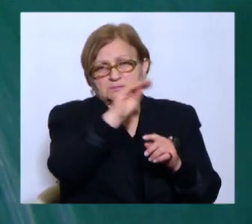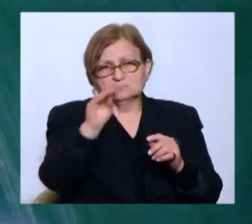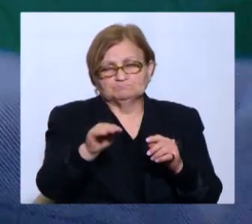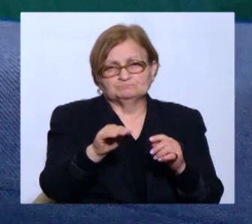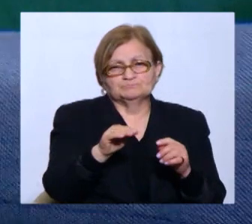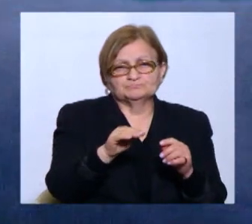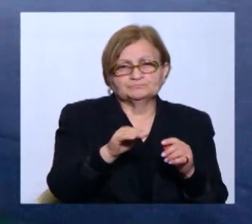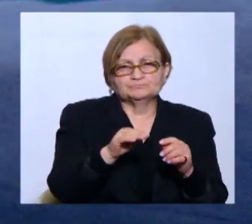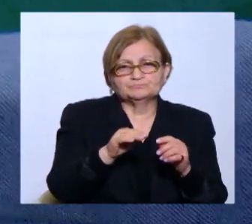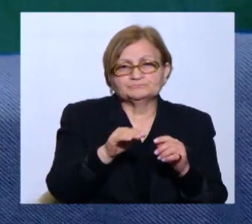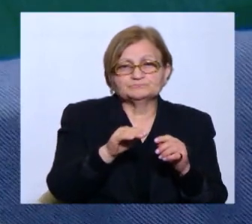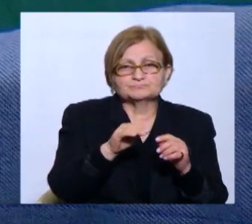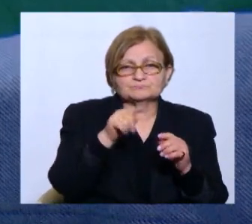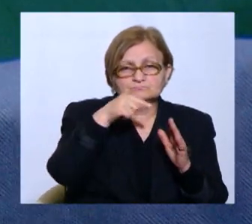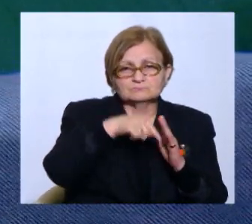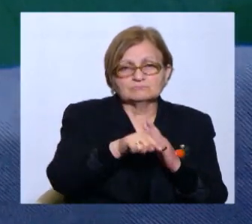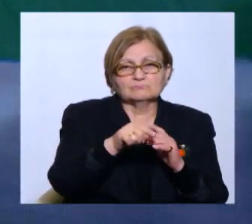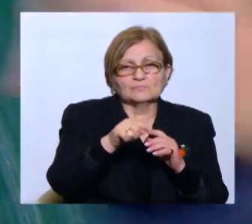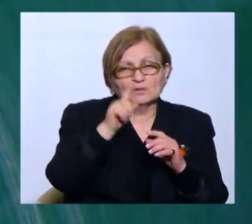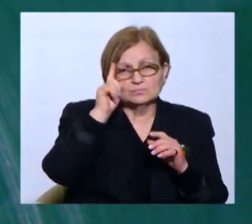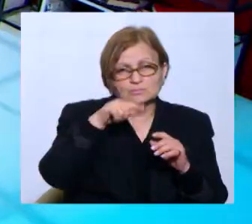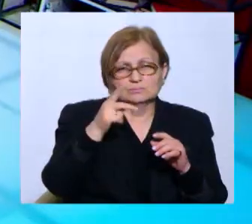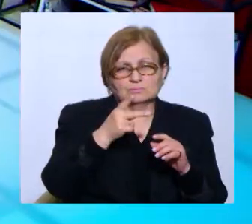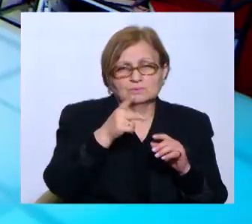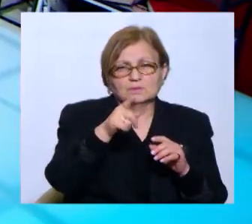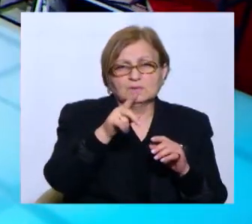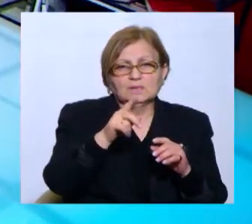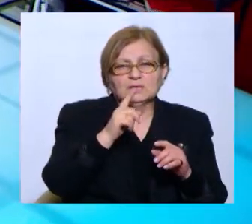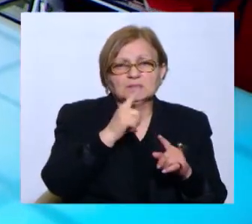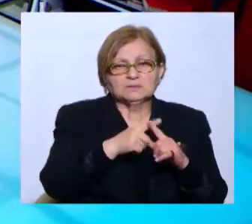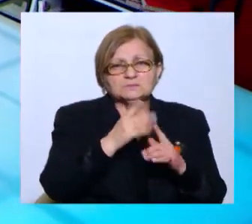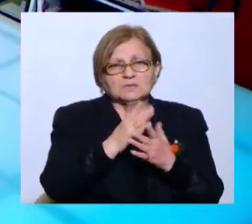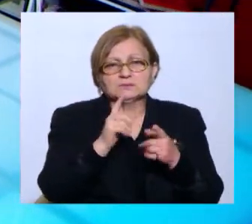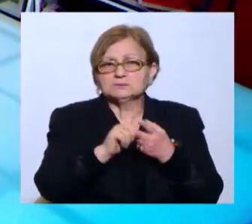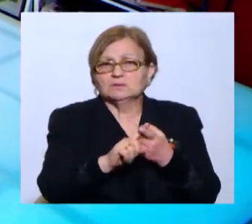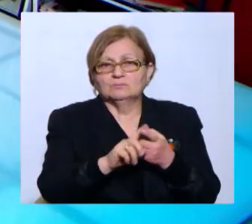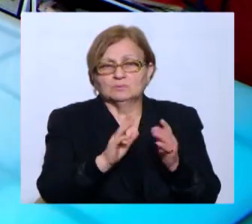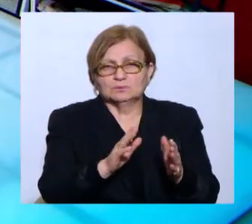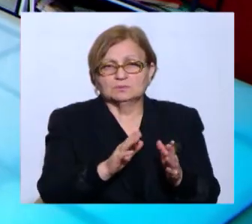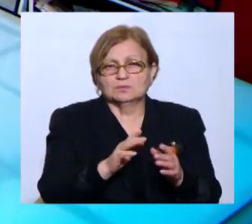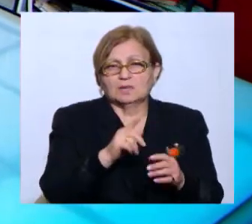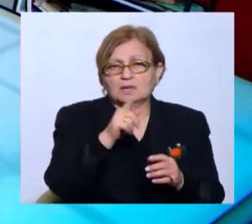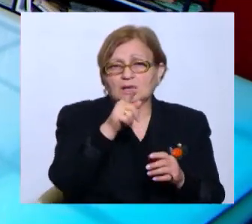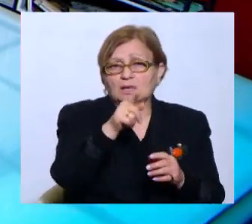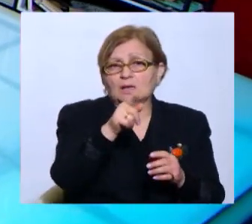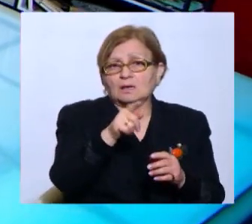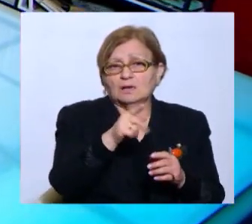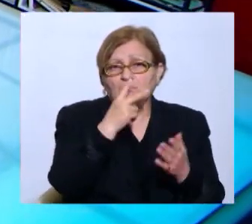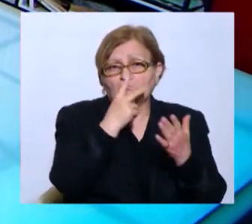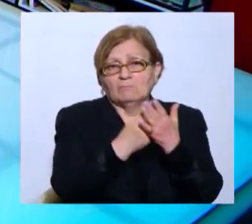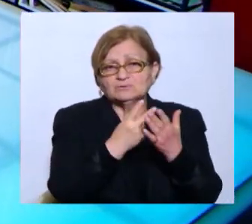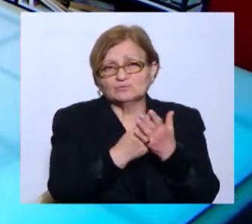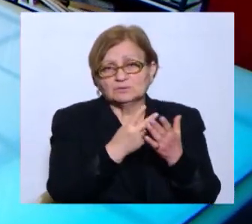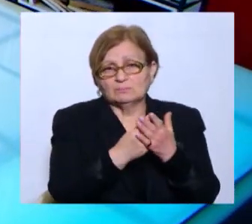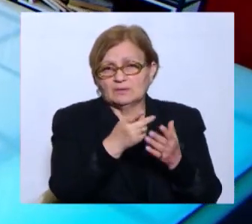ახალი ცნება, ახალი ფუნქცია. შესაბამისად დავწეროთ, რომ ვიცოდეთ, რომ x-ზე არის დამოკიდებული. ეხლა ნახეთ, ეს ფუნქცია არის მაჩვენებლიანი ფუნქცია,